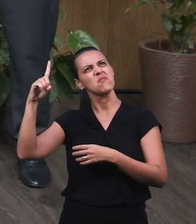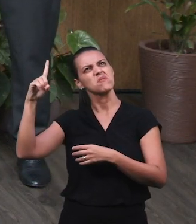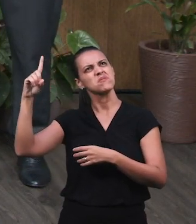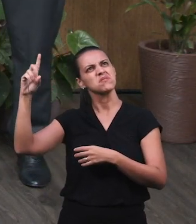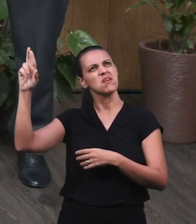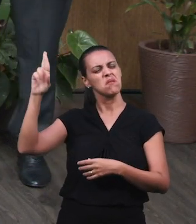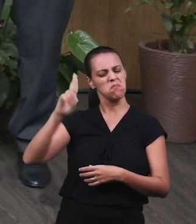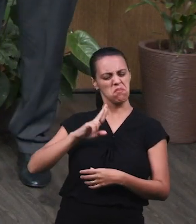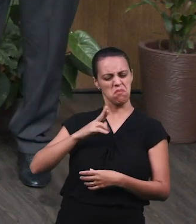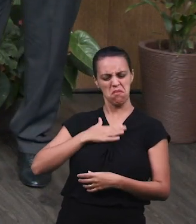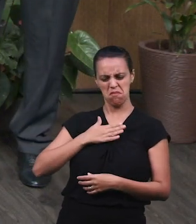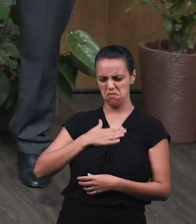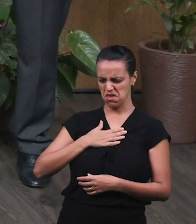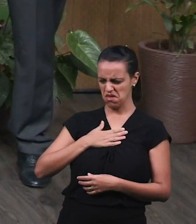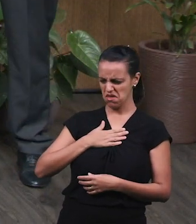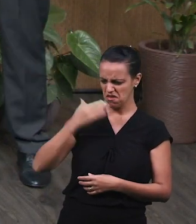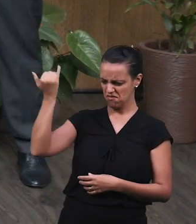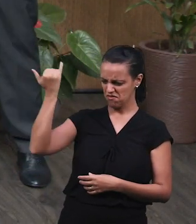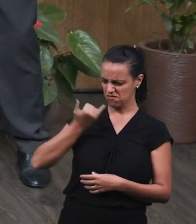un message pour